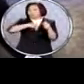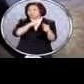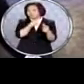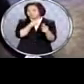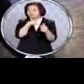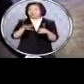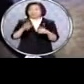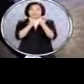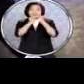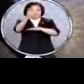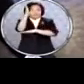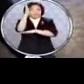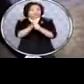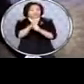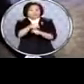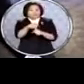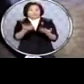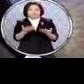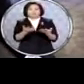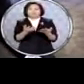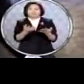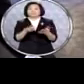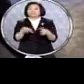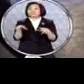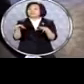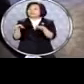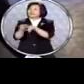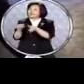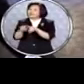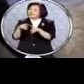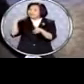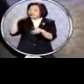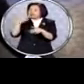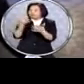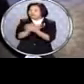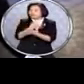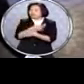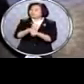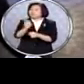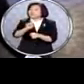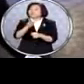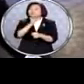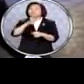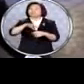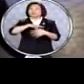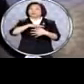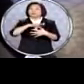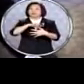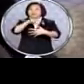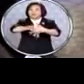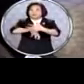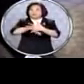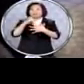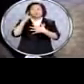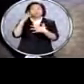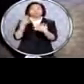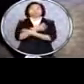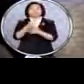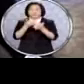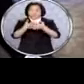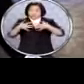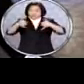道台北市政府做这个事情的时候，那一般人觉得不足的地方在哪里，就是内容产业。如果你的有一个